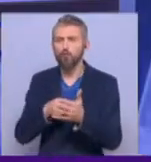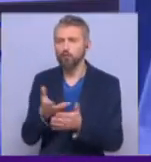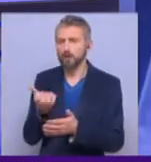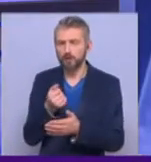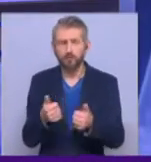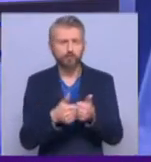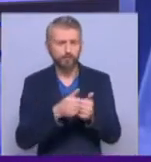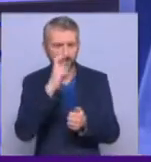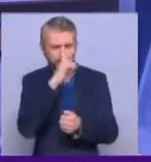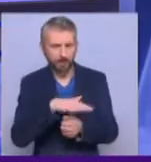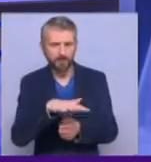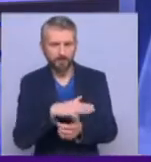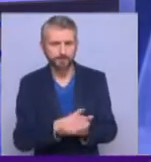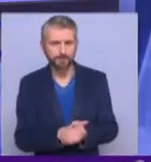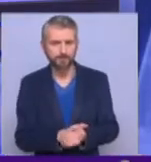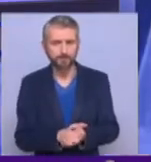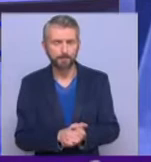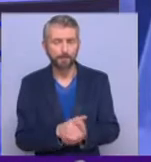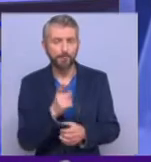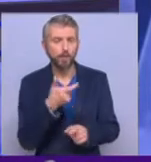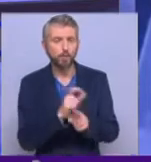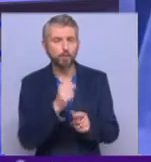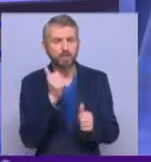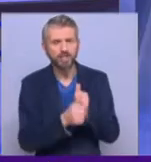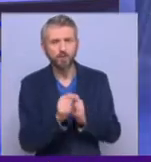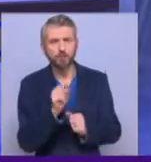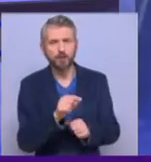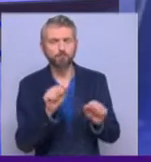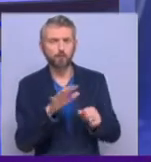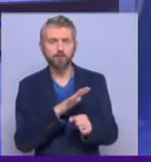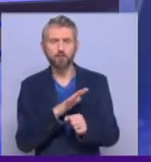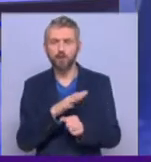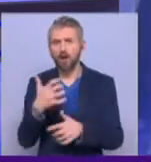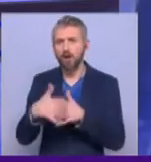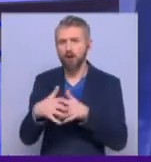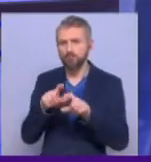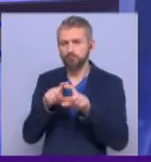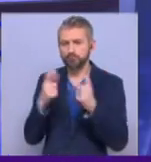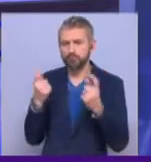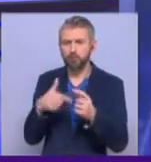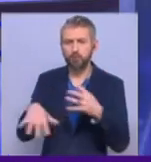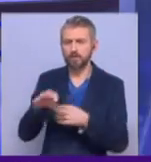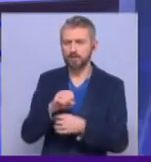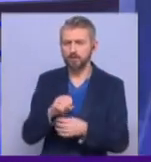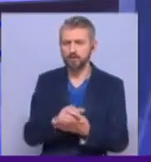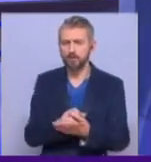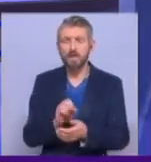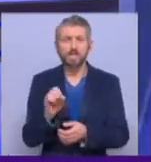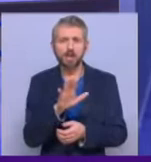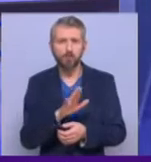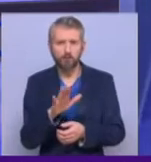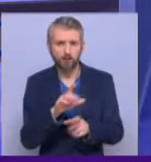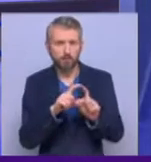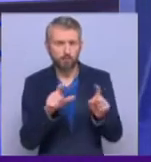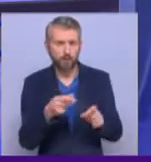сусідній країні. Тому що... Але дуже часто там може бути... А контрагенти по всій Європі? Ну, до слова, європейських контрагентів. Він куплений, да.